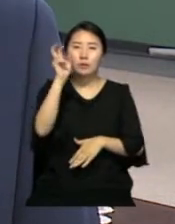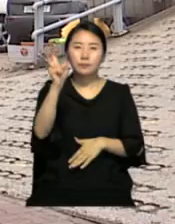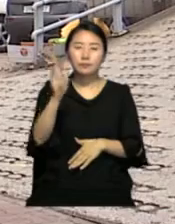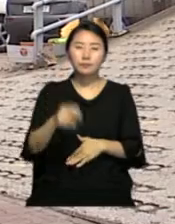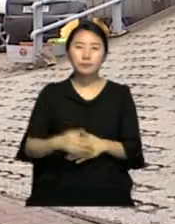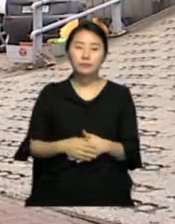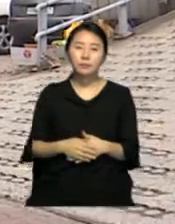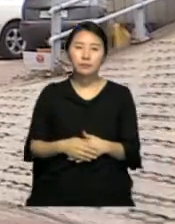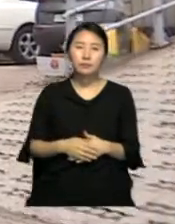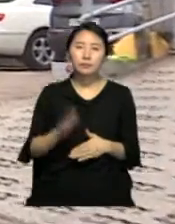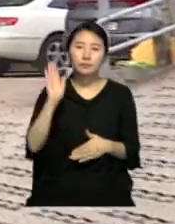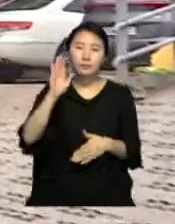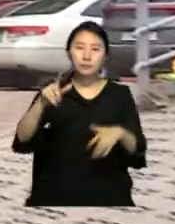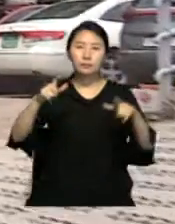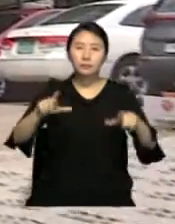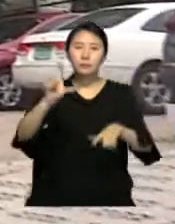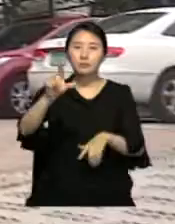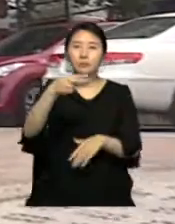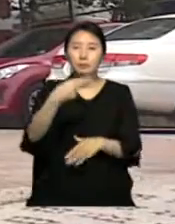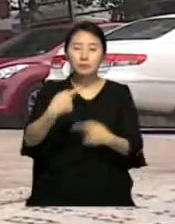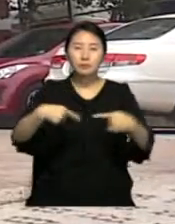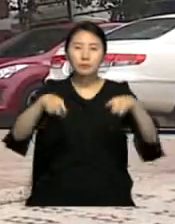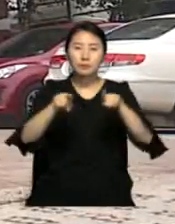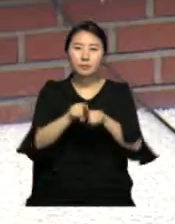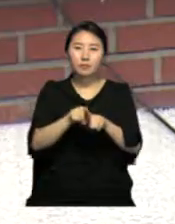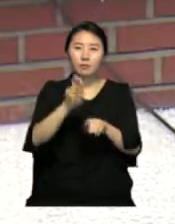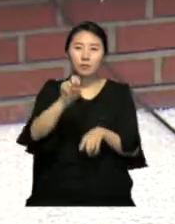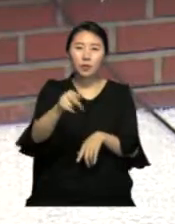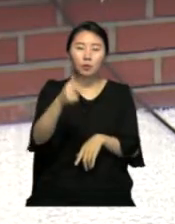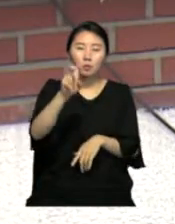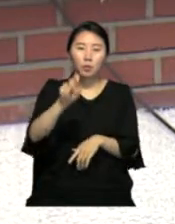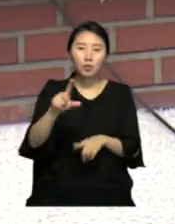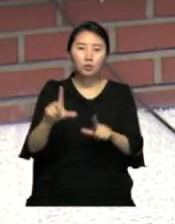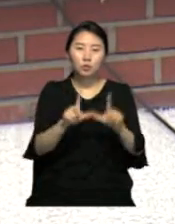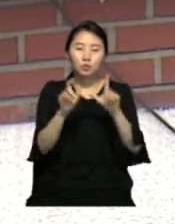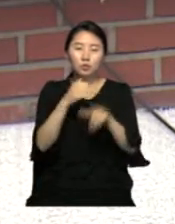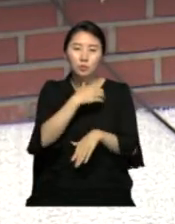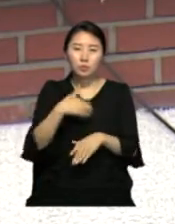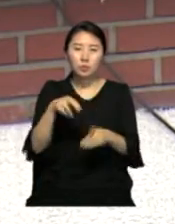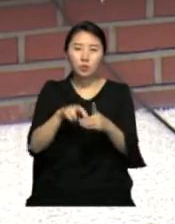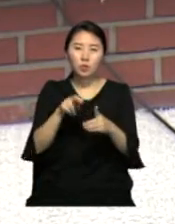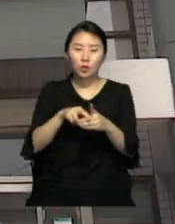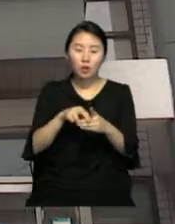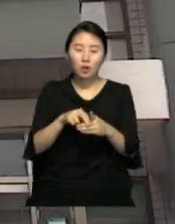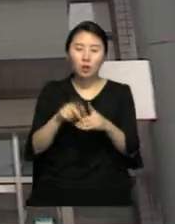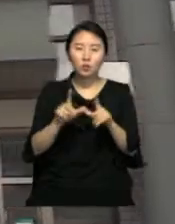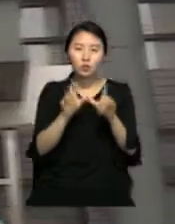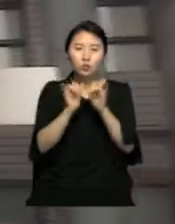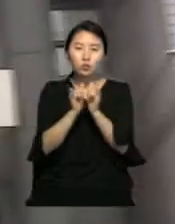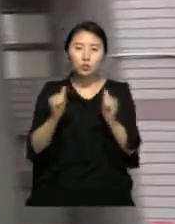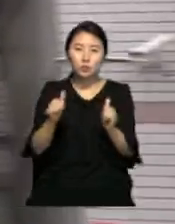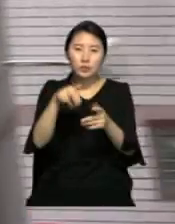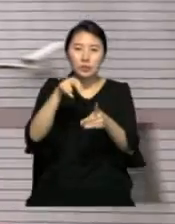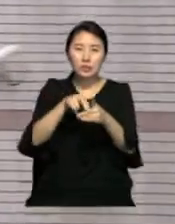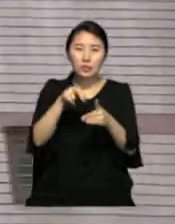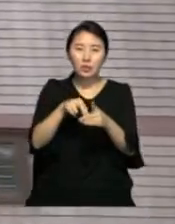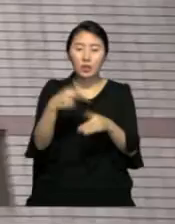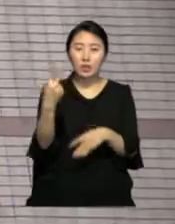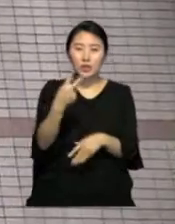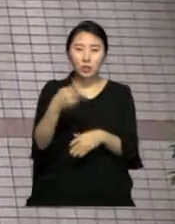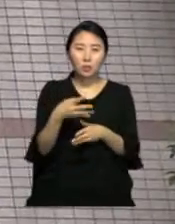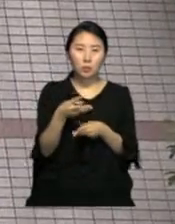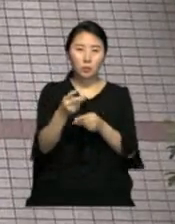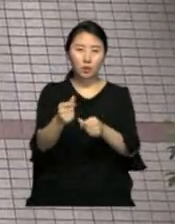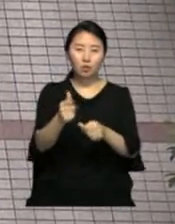생각이 됩니다. 앞으로 구는 LH와 함께 면목 4동의 구민회관과 등기소, 동주민센터 등을 포함한 약